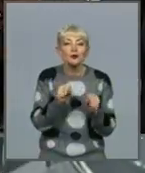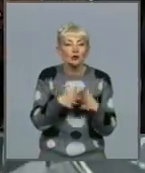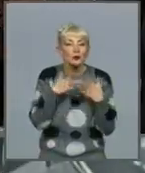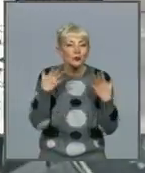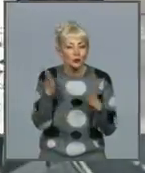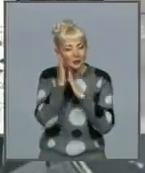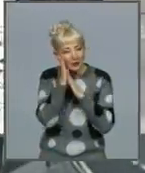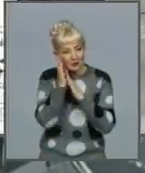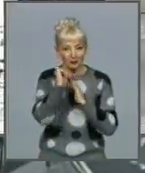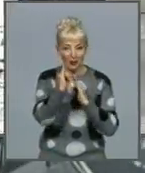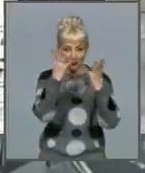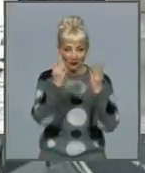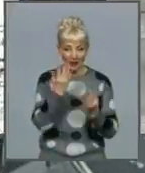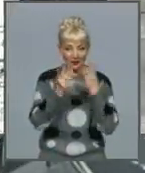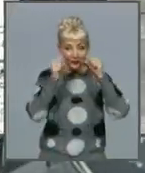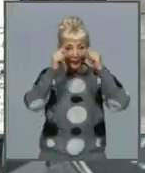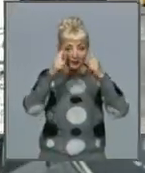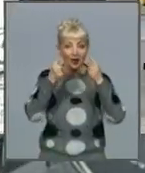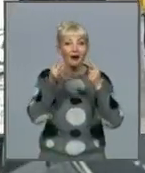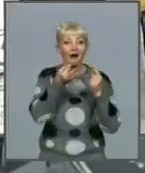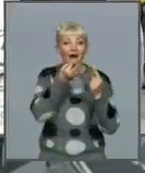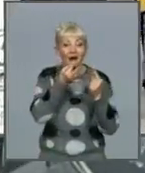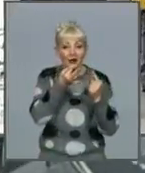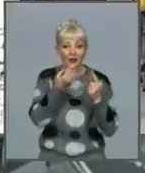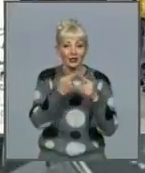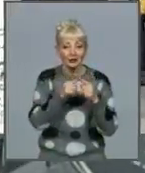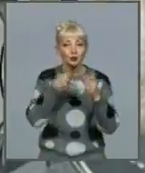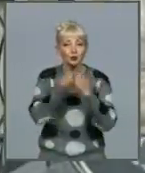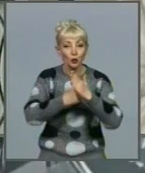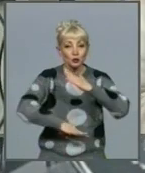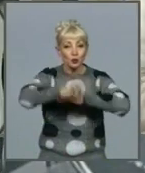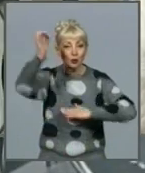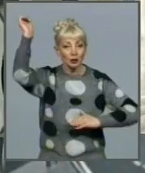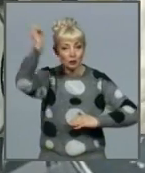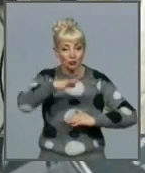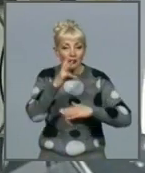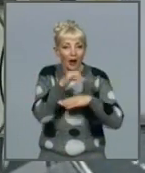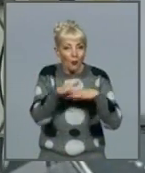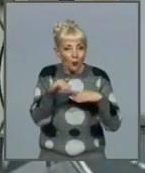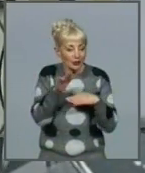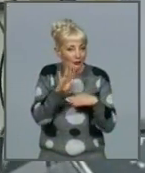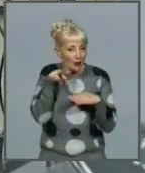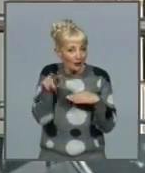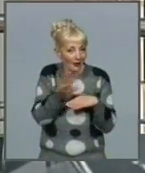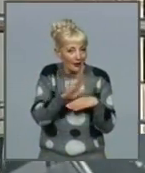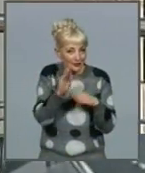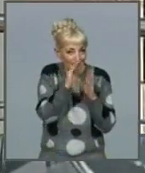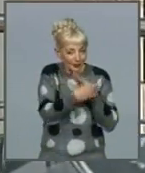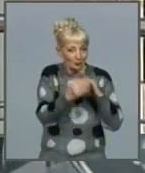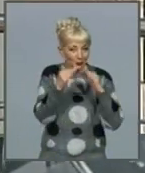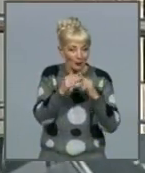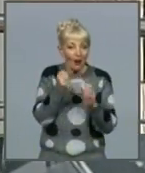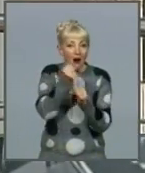і прокидалися раніше, то мінімум до сходу сонця на вулицю і носа не показували. Про роботу в цей день і зовсім не